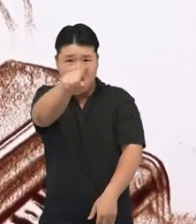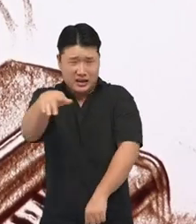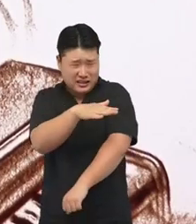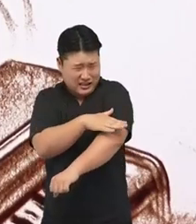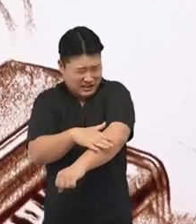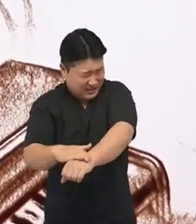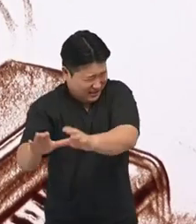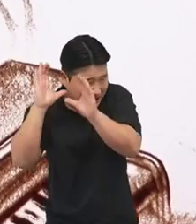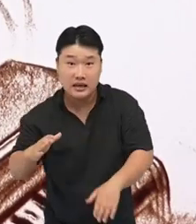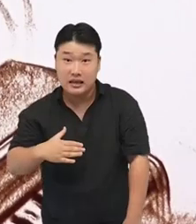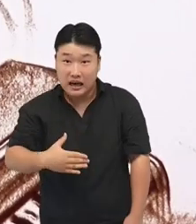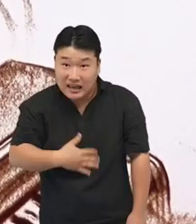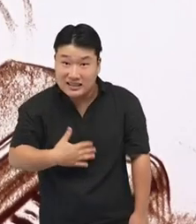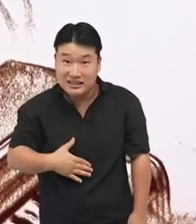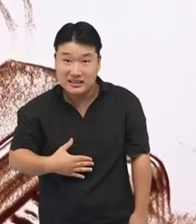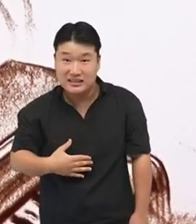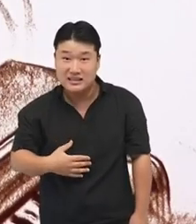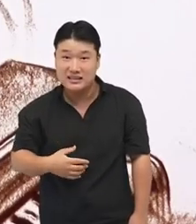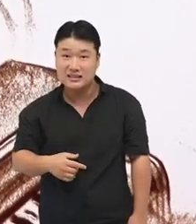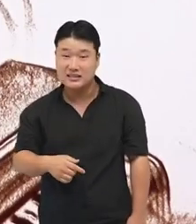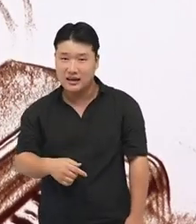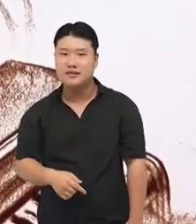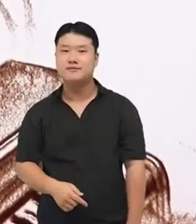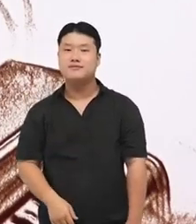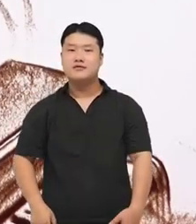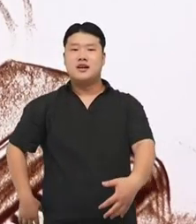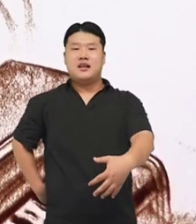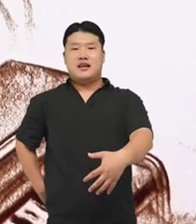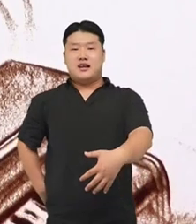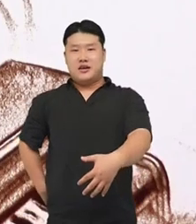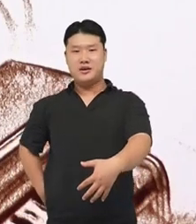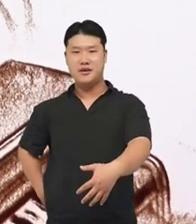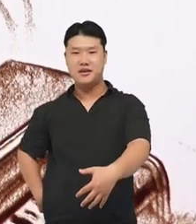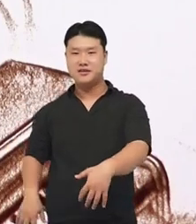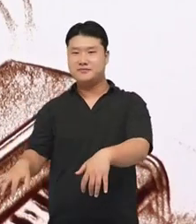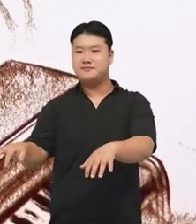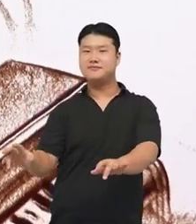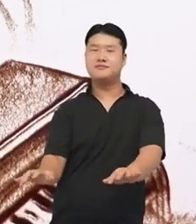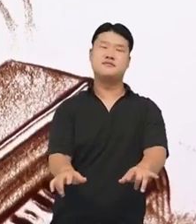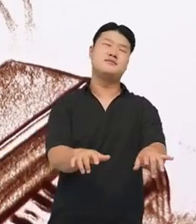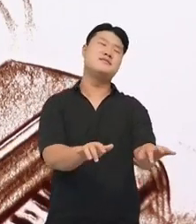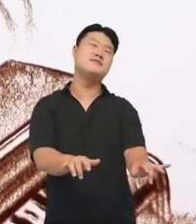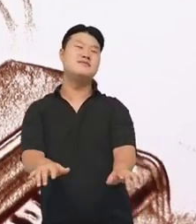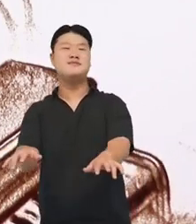건반 악기의 소리를 처음 듣는 사람들은 자신의 귀를 믿을 수가 없었어요.